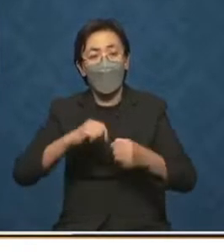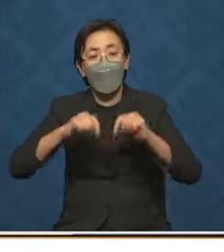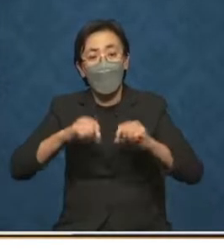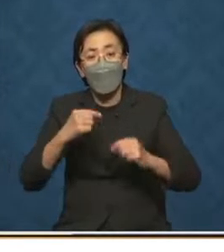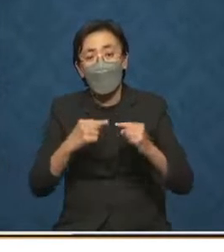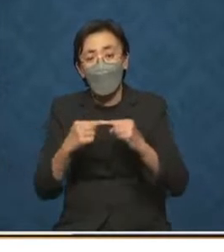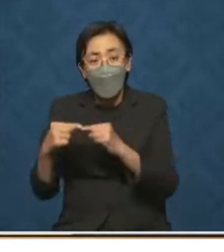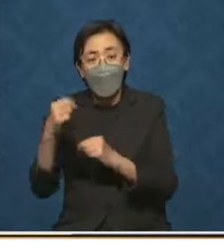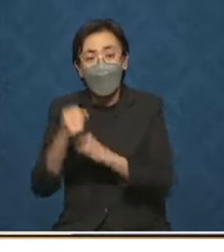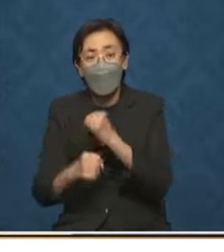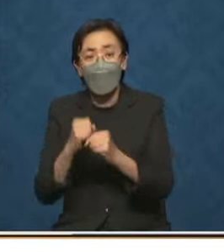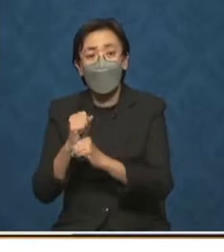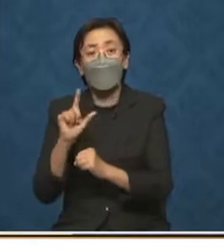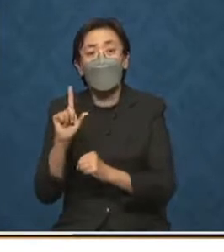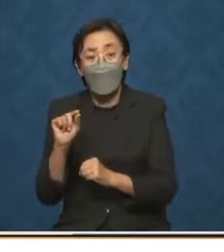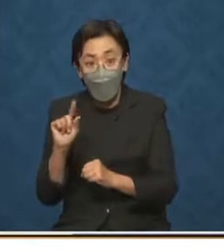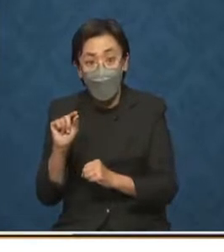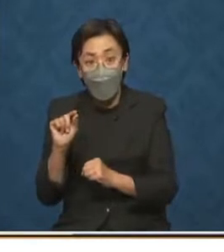ซึ่งนะครับ